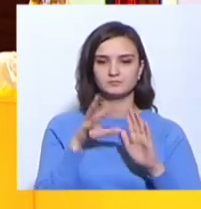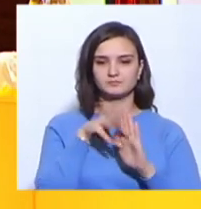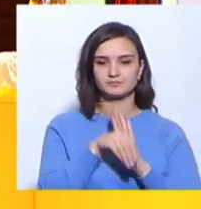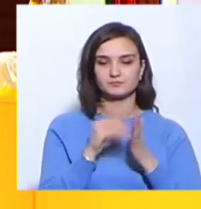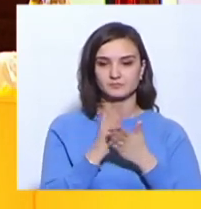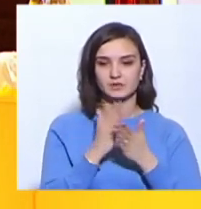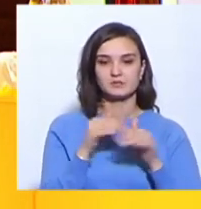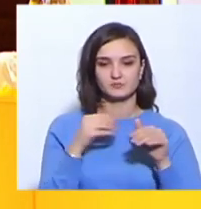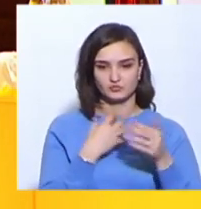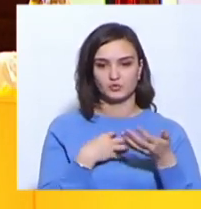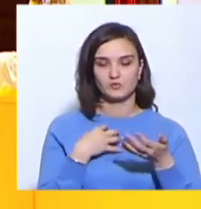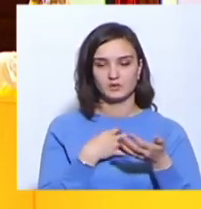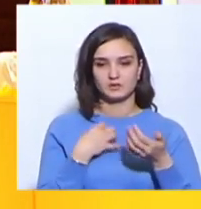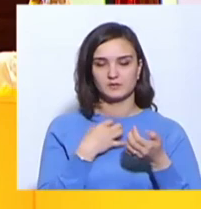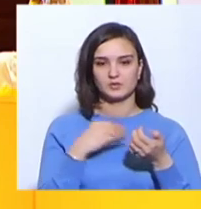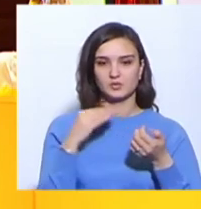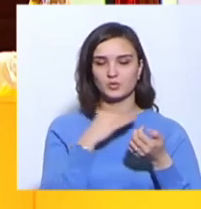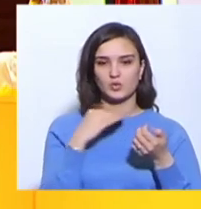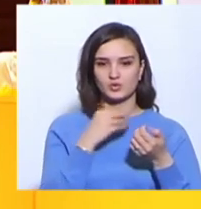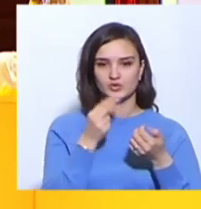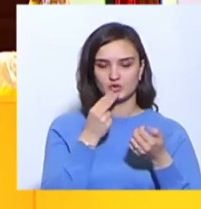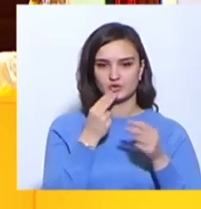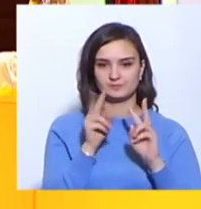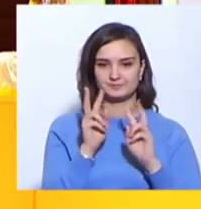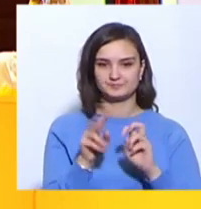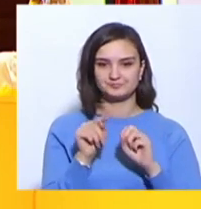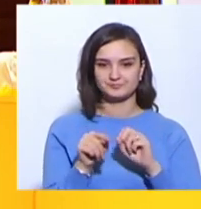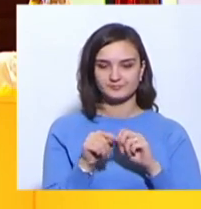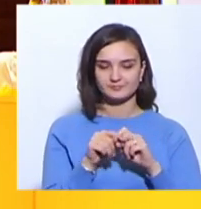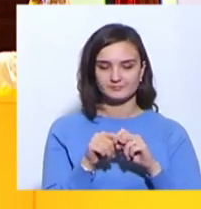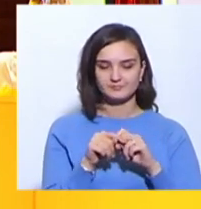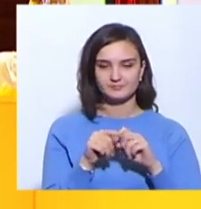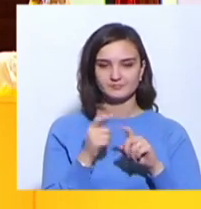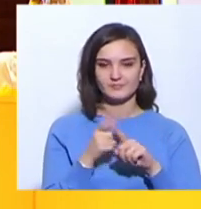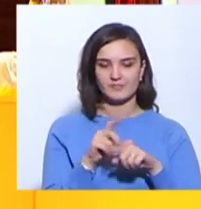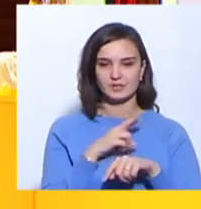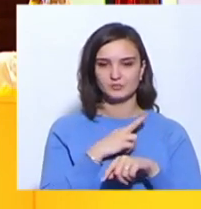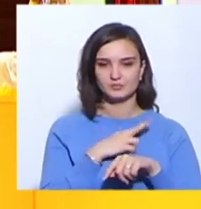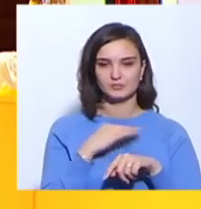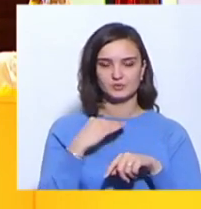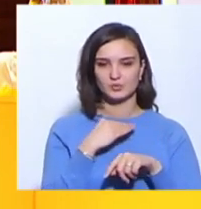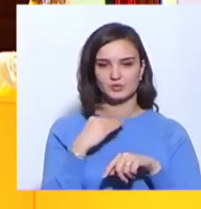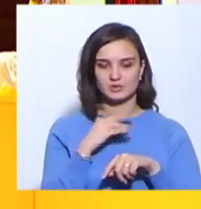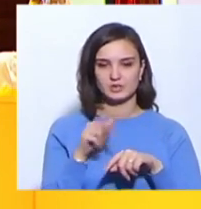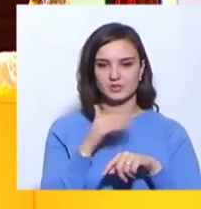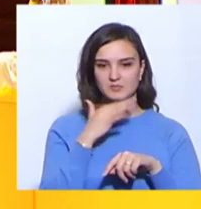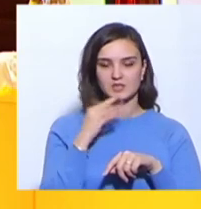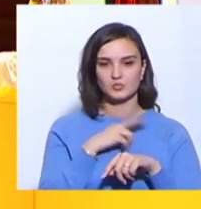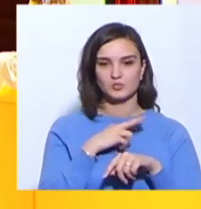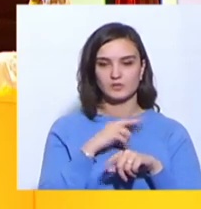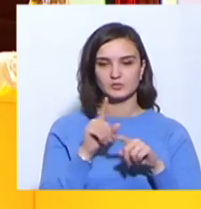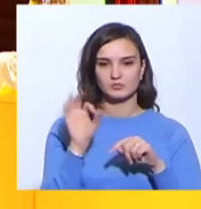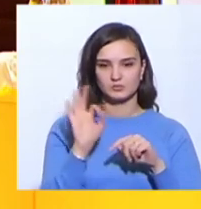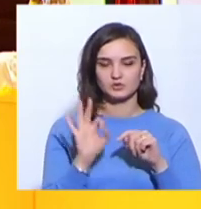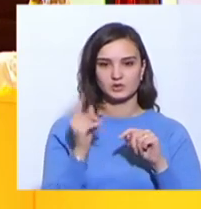არის გადამწყვეტი. ხორცი ჭამიები, რომელთაც ძალიან უყვართ ხორცი და იმდენად უყვართ, რომ